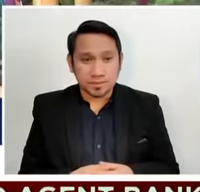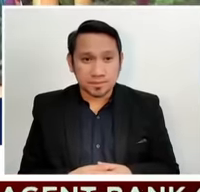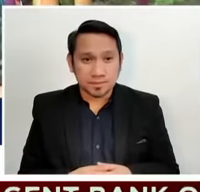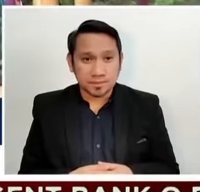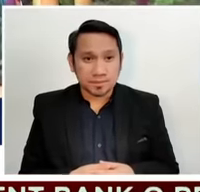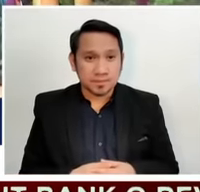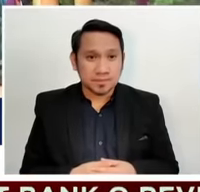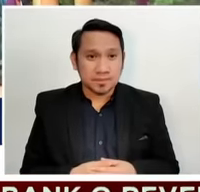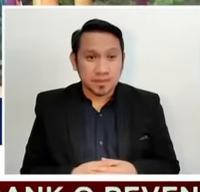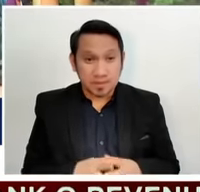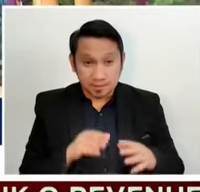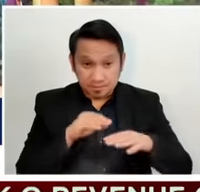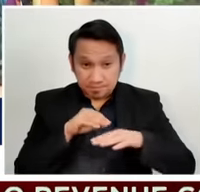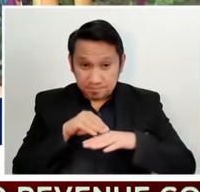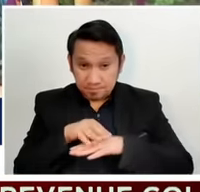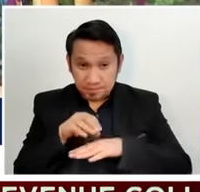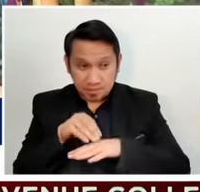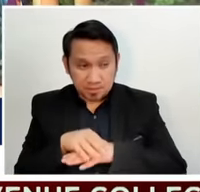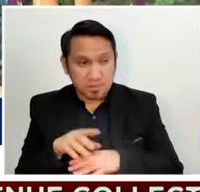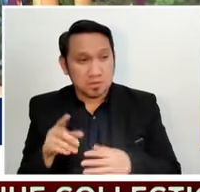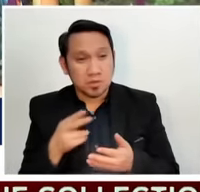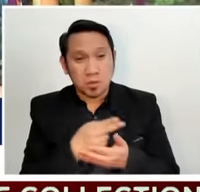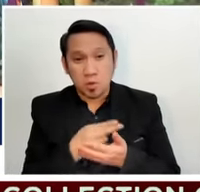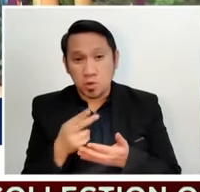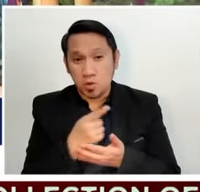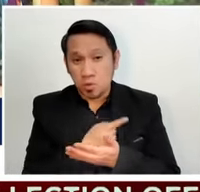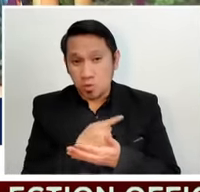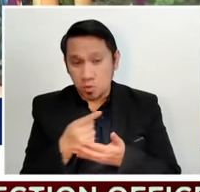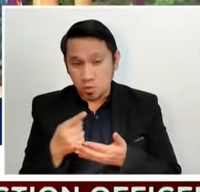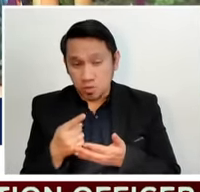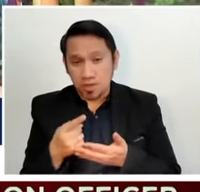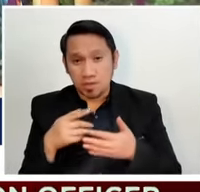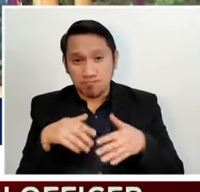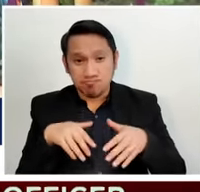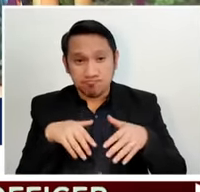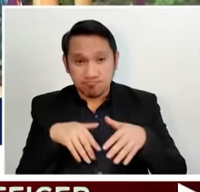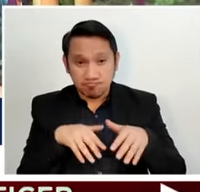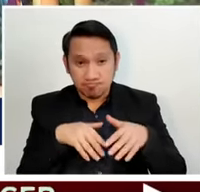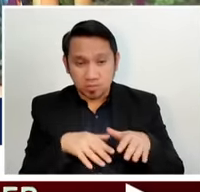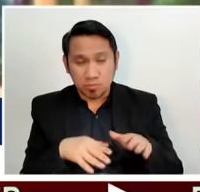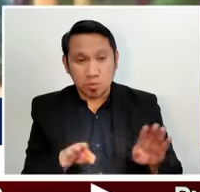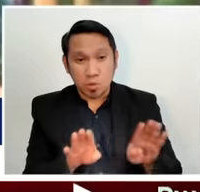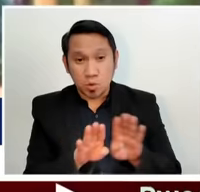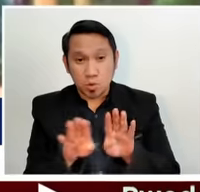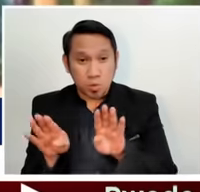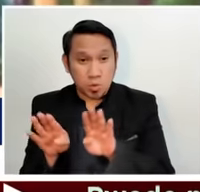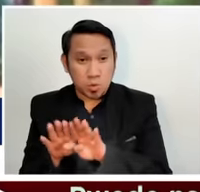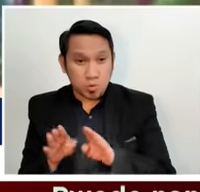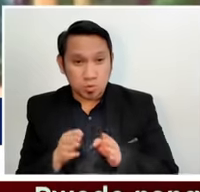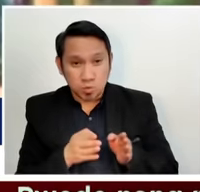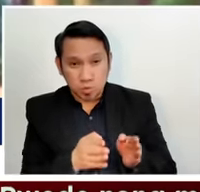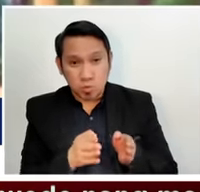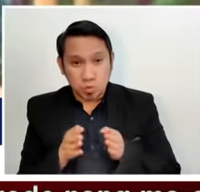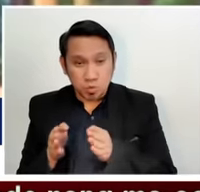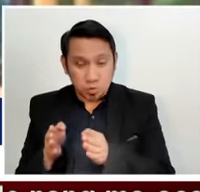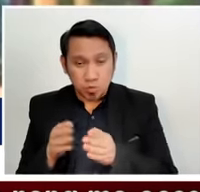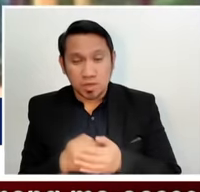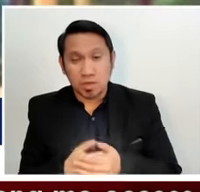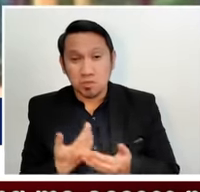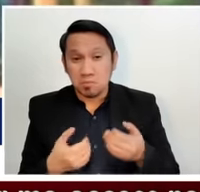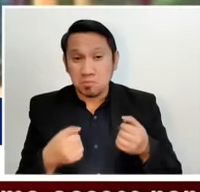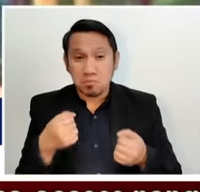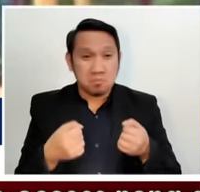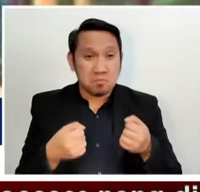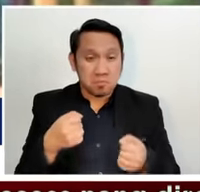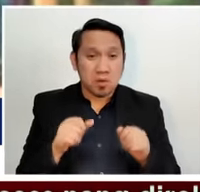Henry, abiso lang dahil sa Holy Week procession ay isinara ang ilang kalsada dito sa Baliwag, Bulacan. Para sa mga motorista,